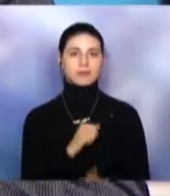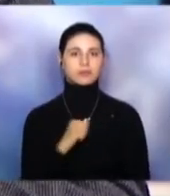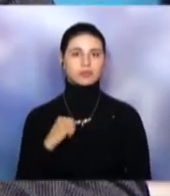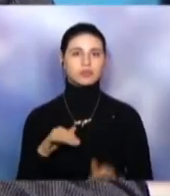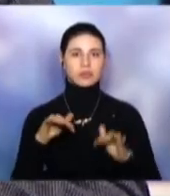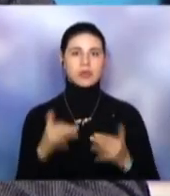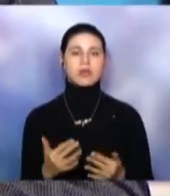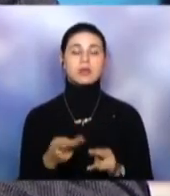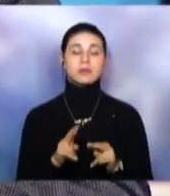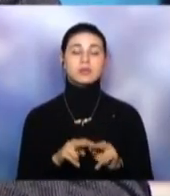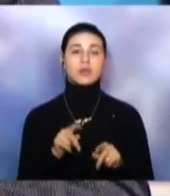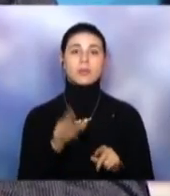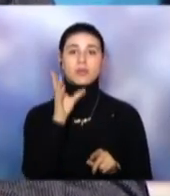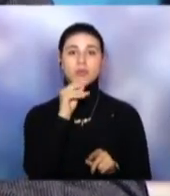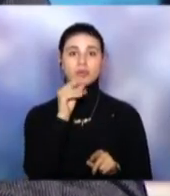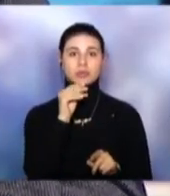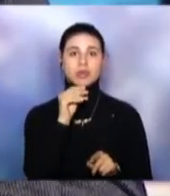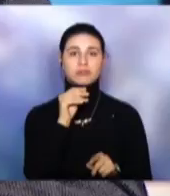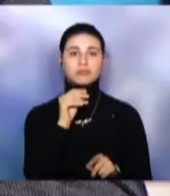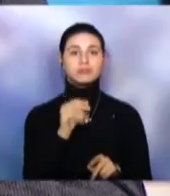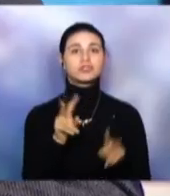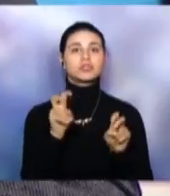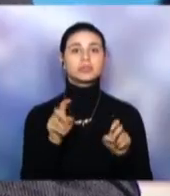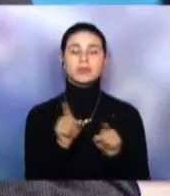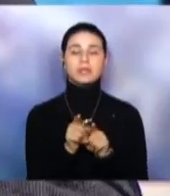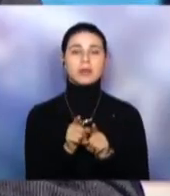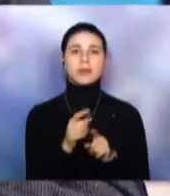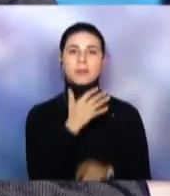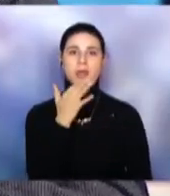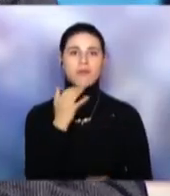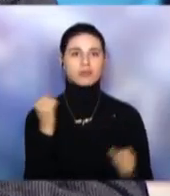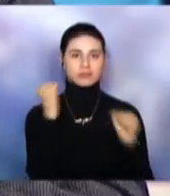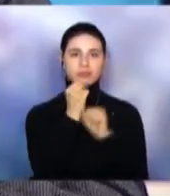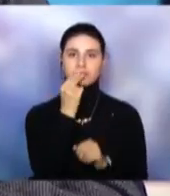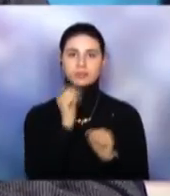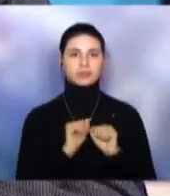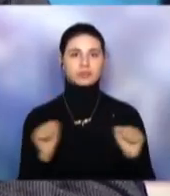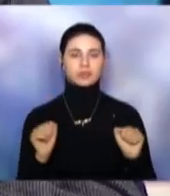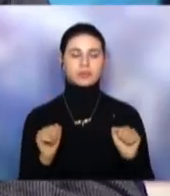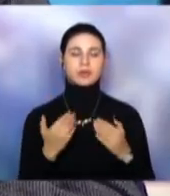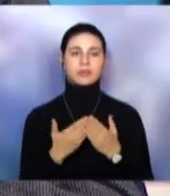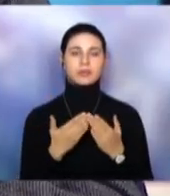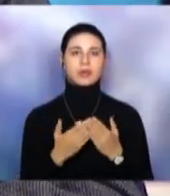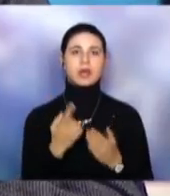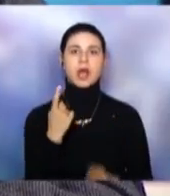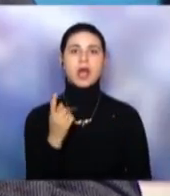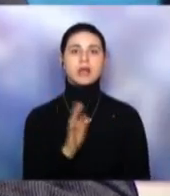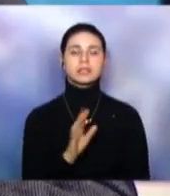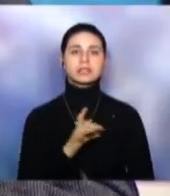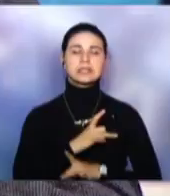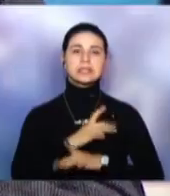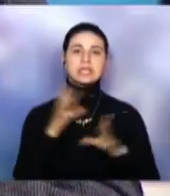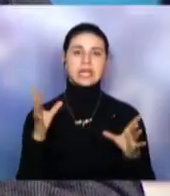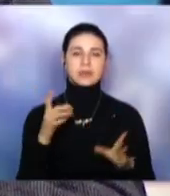ამ ადამიანური ცხოვრება სამწუხაროდ ჩვენი გაგებით ნიშნავს ზღვარს გადაცდომას. არც ერთ შემთხვევაში არც ერთი ზეიმი